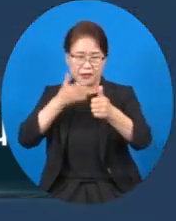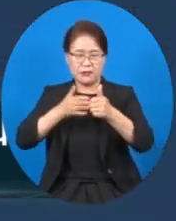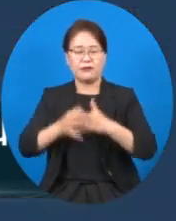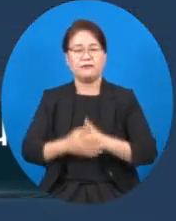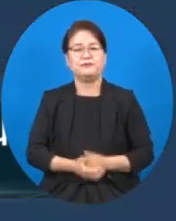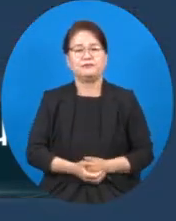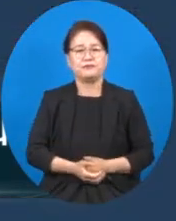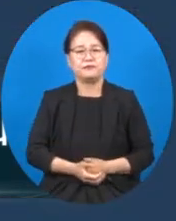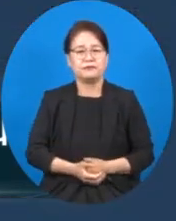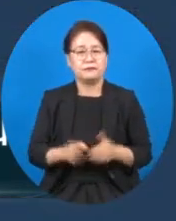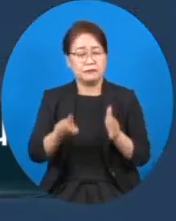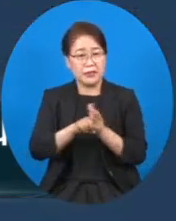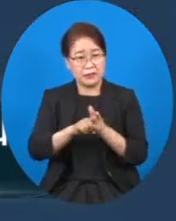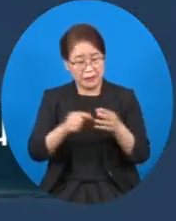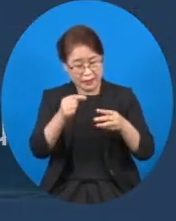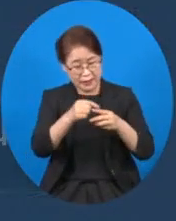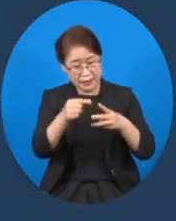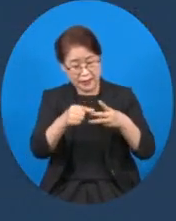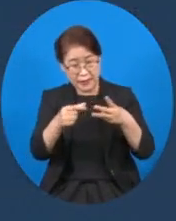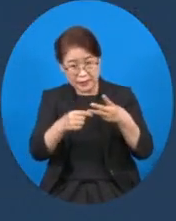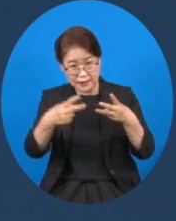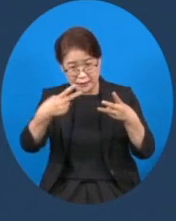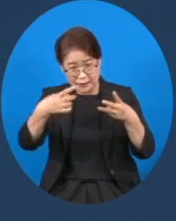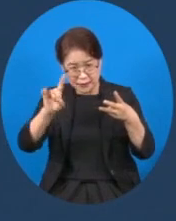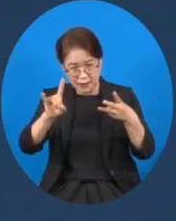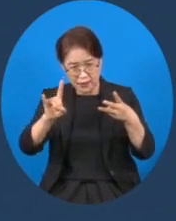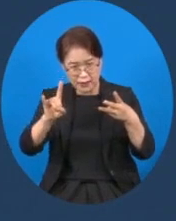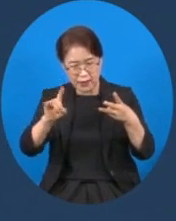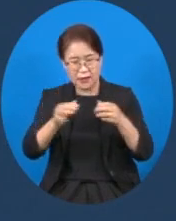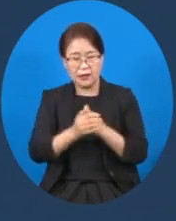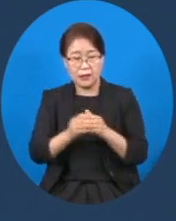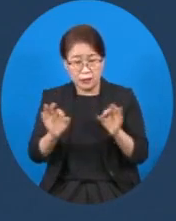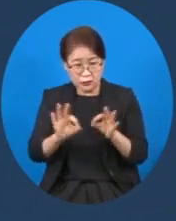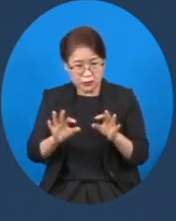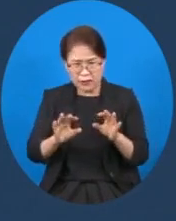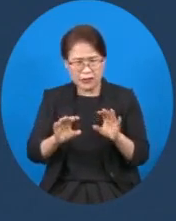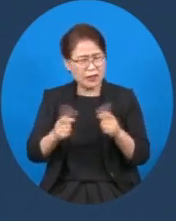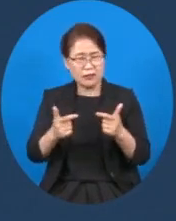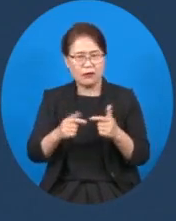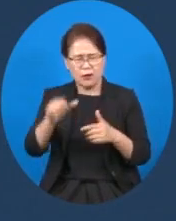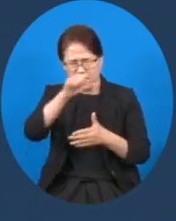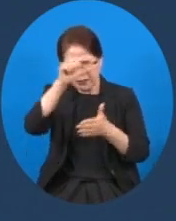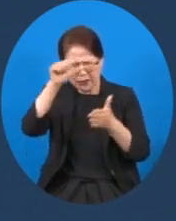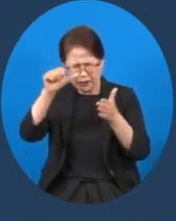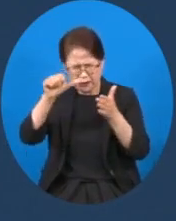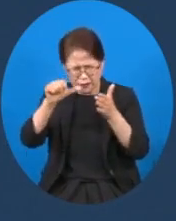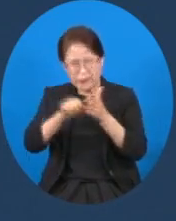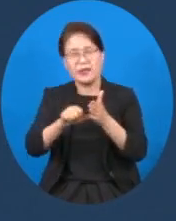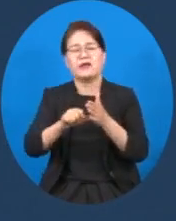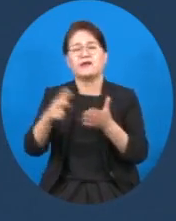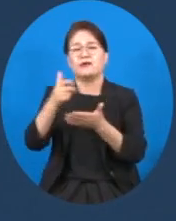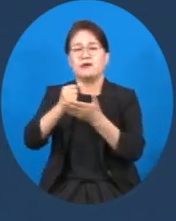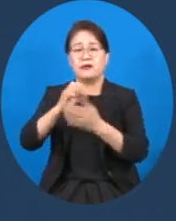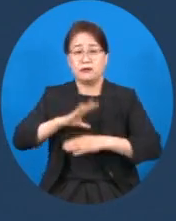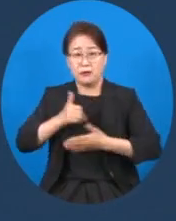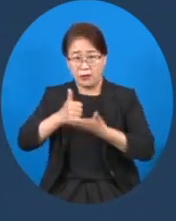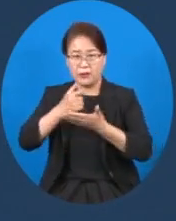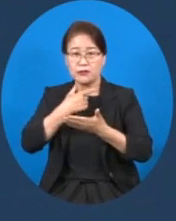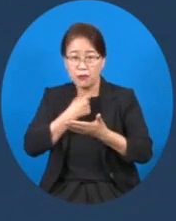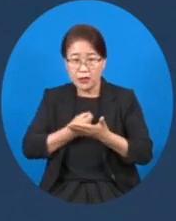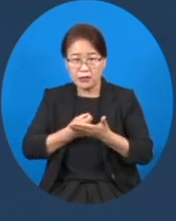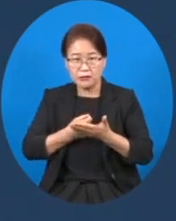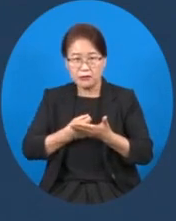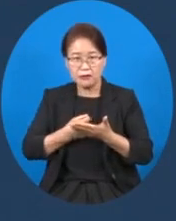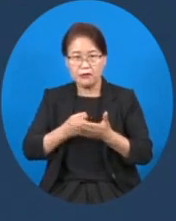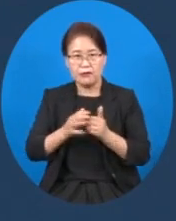그러니까 여러분, 믿음의 3대가 어느 한순간만이 아니라 평생 여호와를 경외하기를 원하시고,